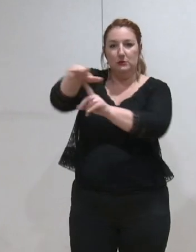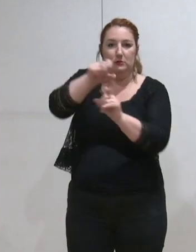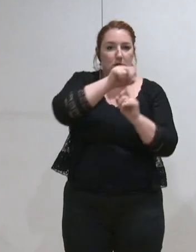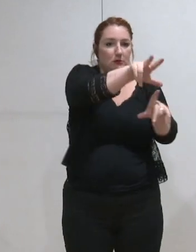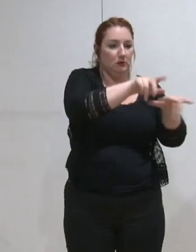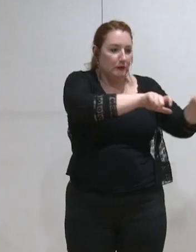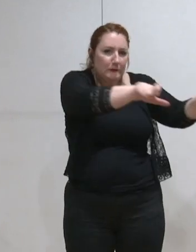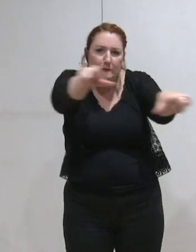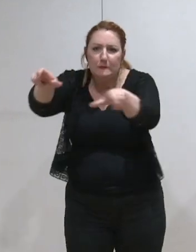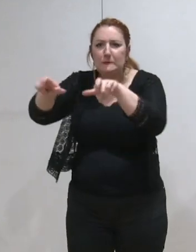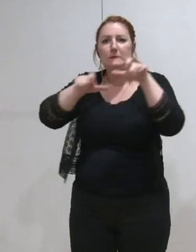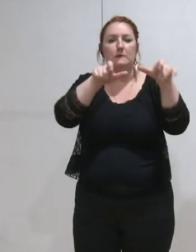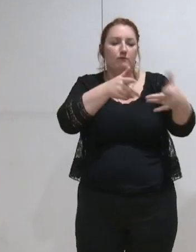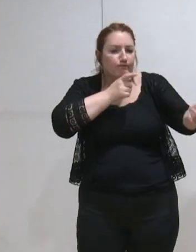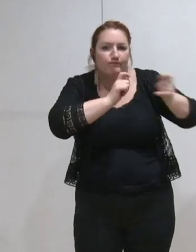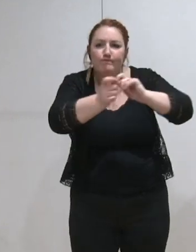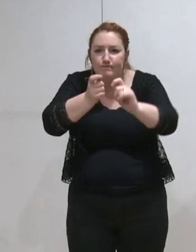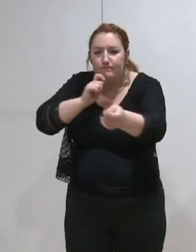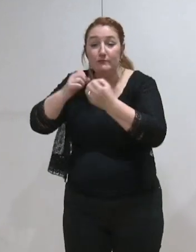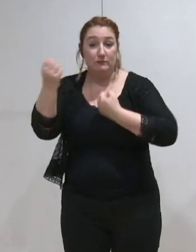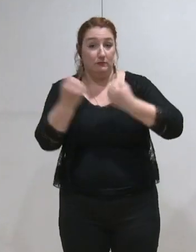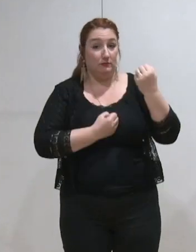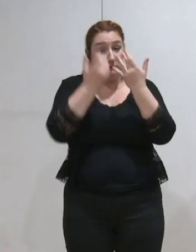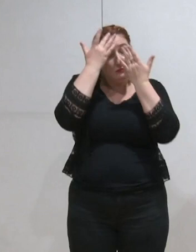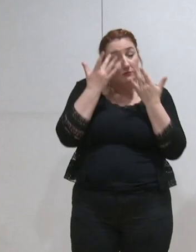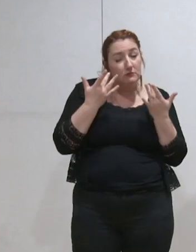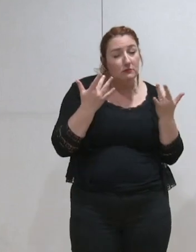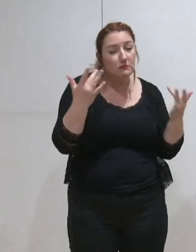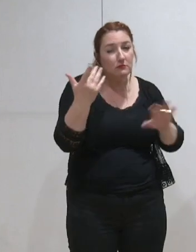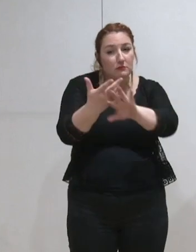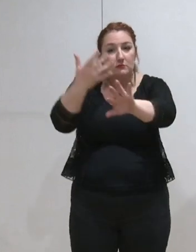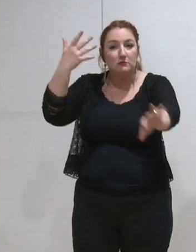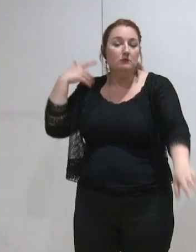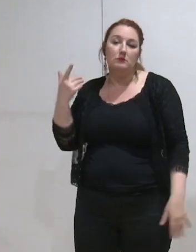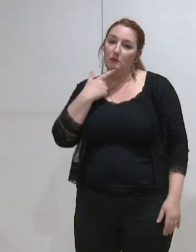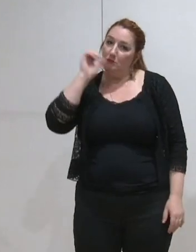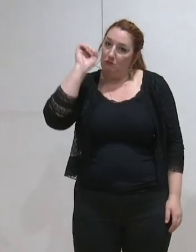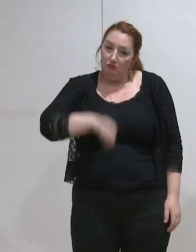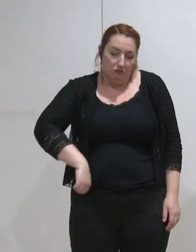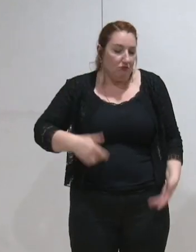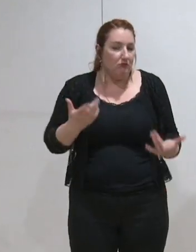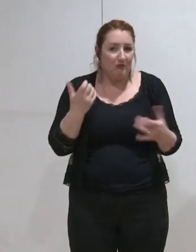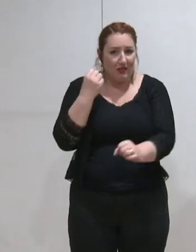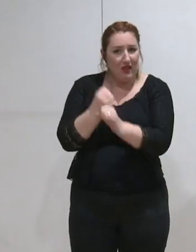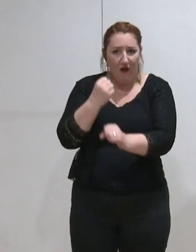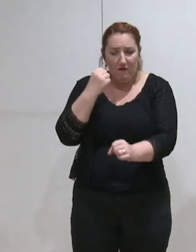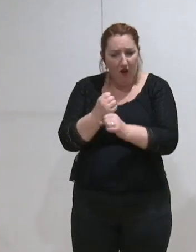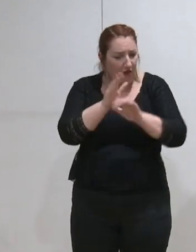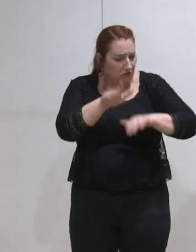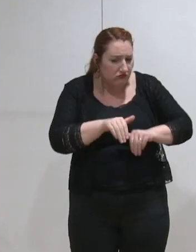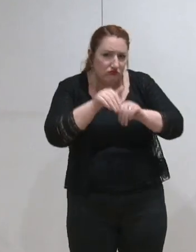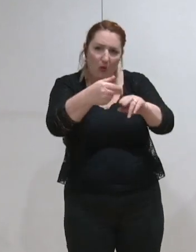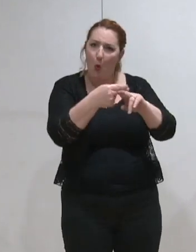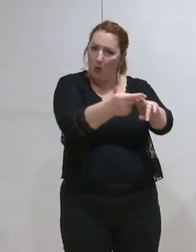service a de l'expérience et il est suffisamment outillé pour assumer ce travail pas besoin d'un artifice de